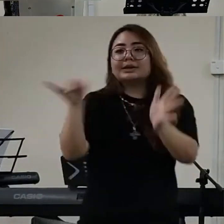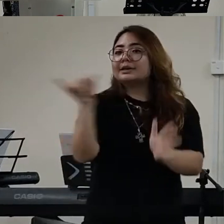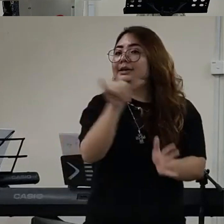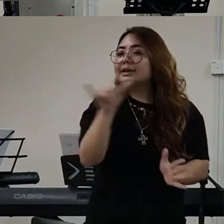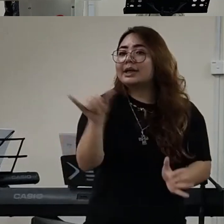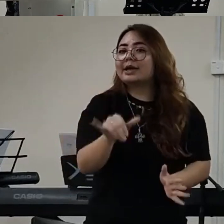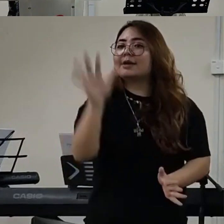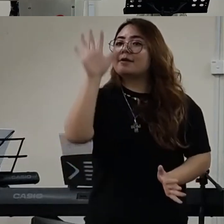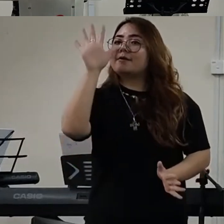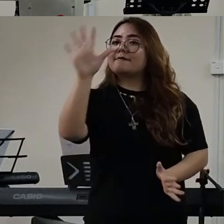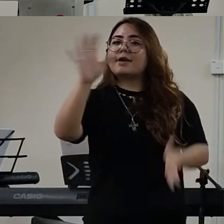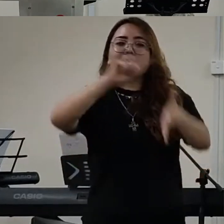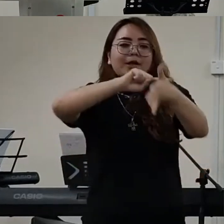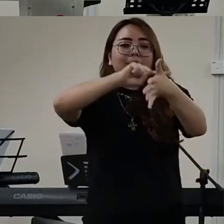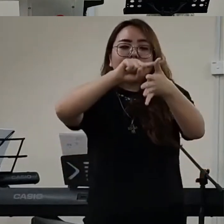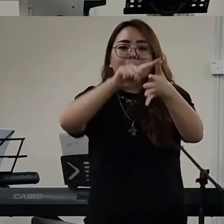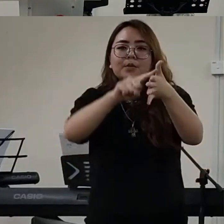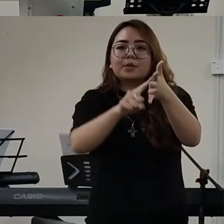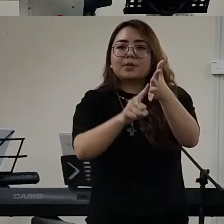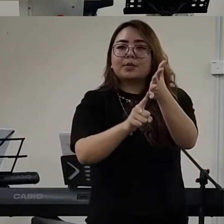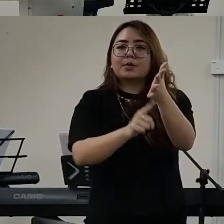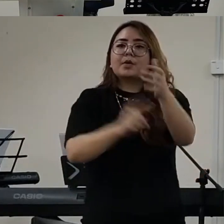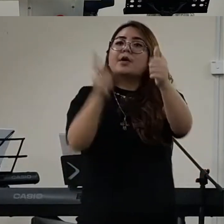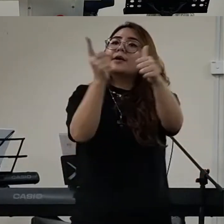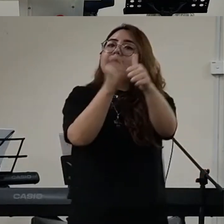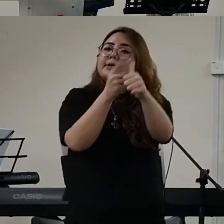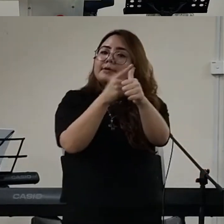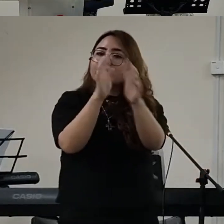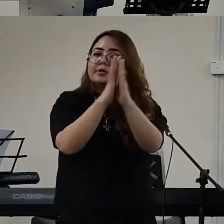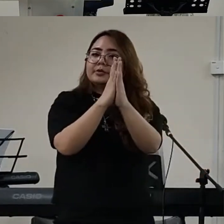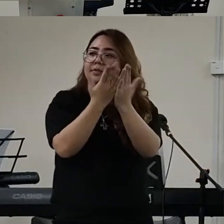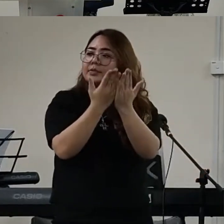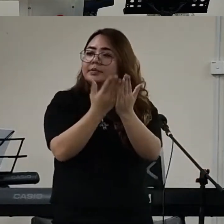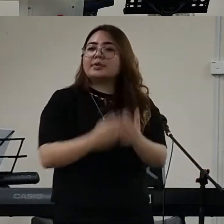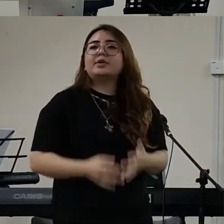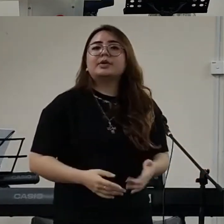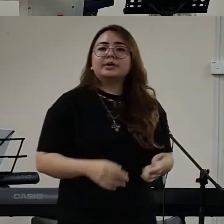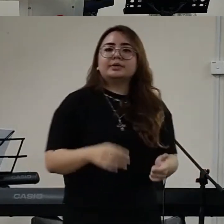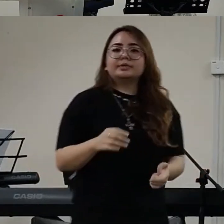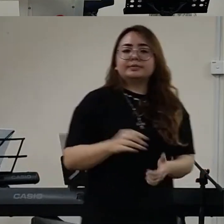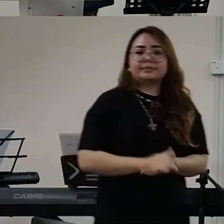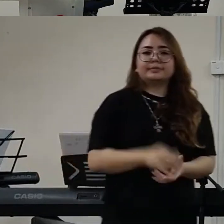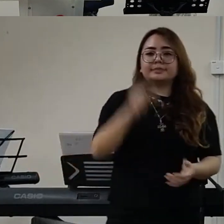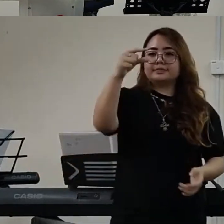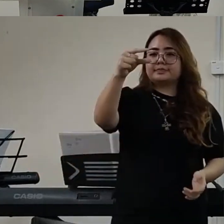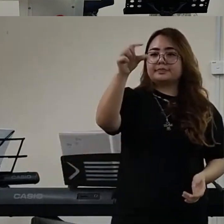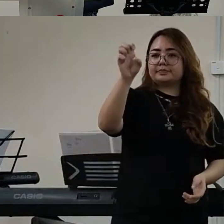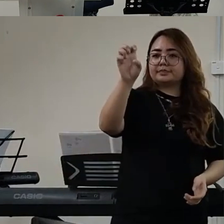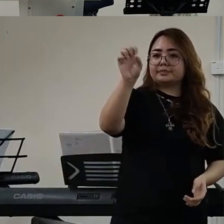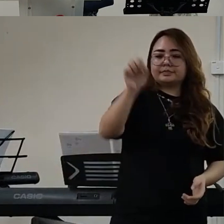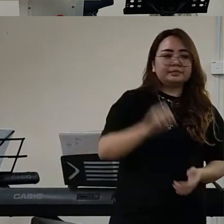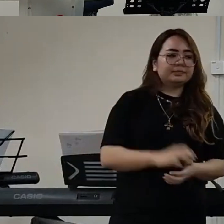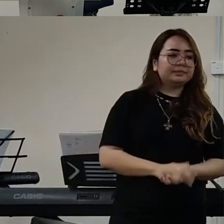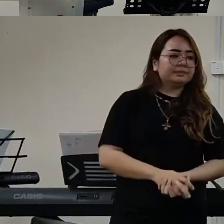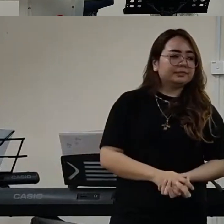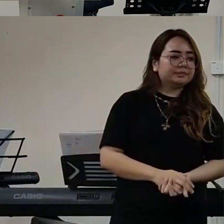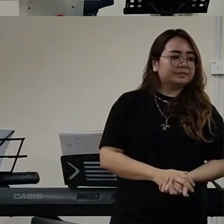我想不起。 Okay, what's the first book of the Bible? Second? Third?